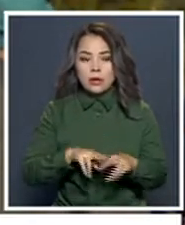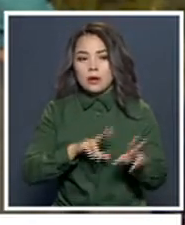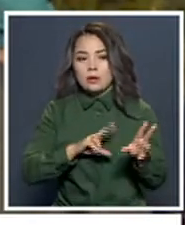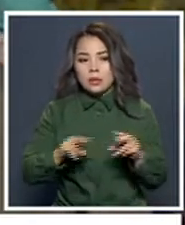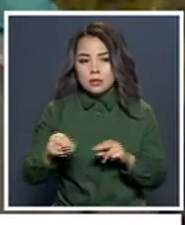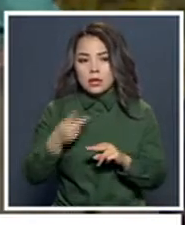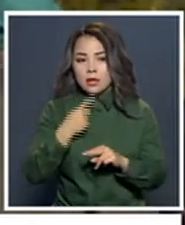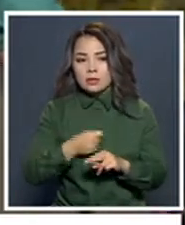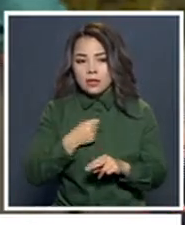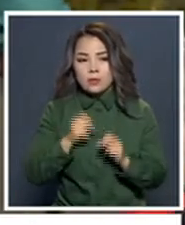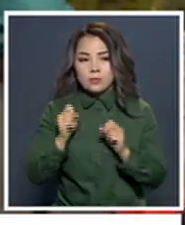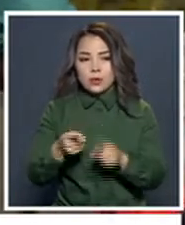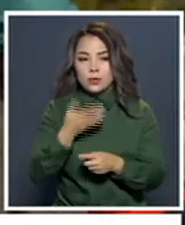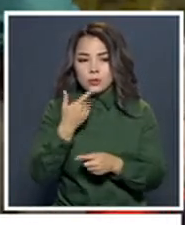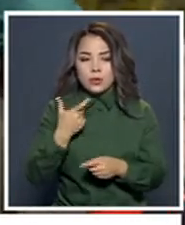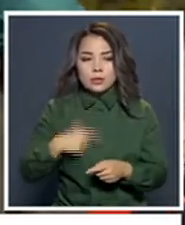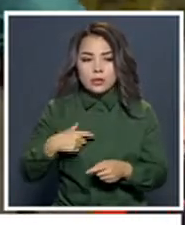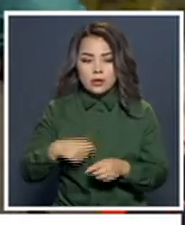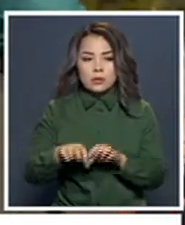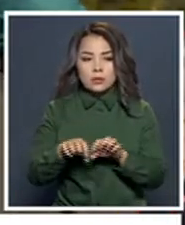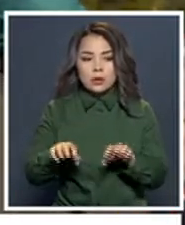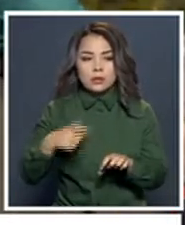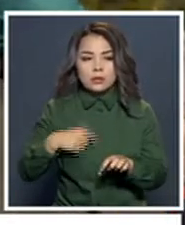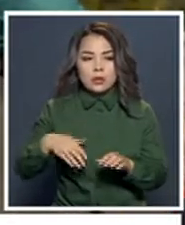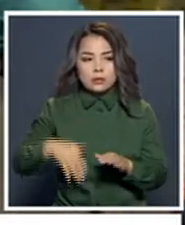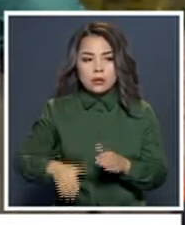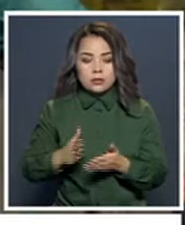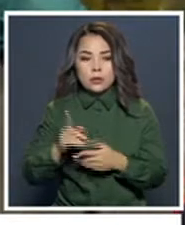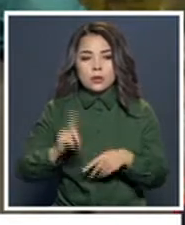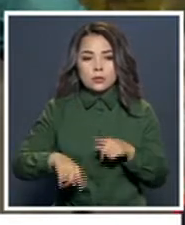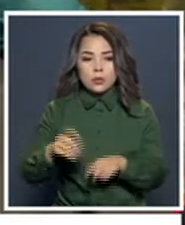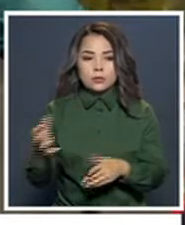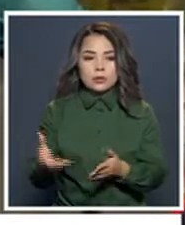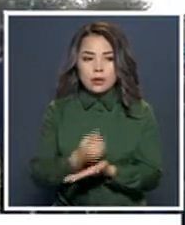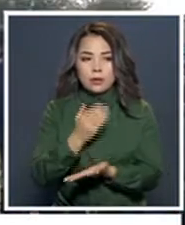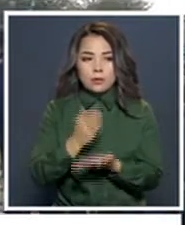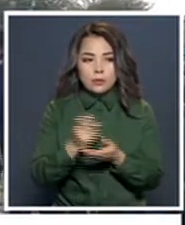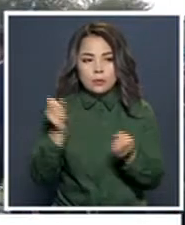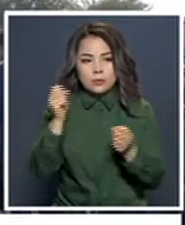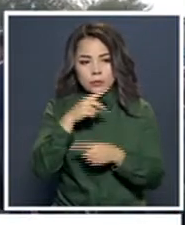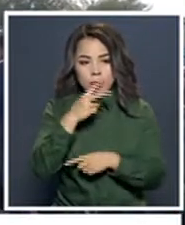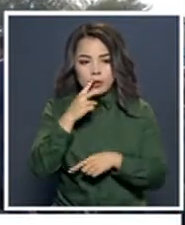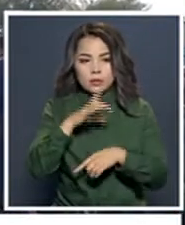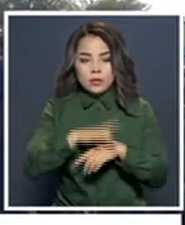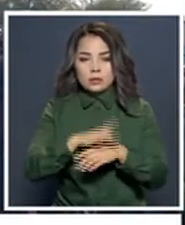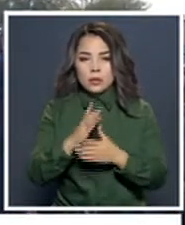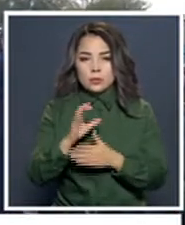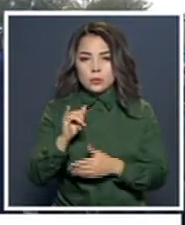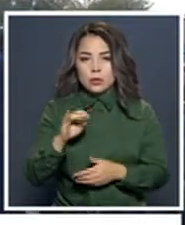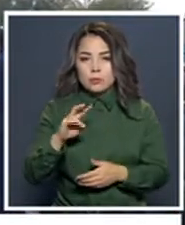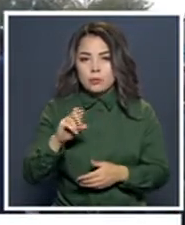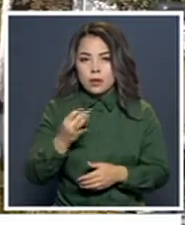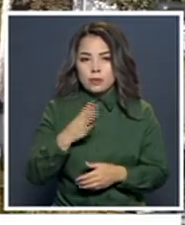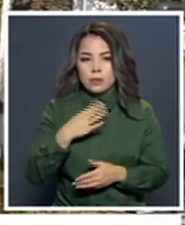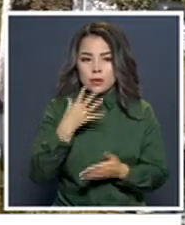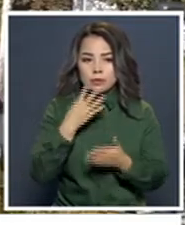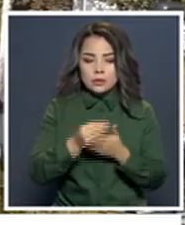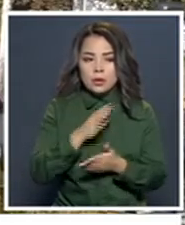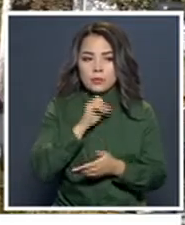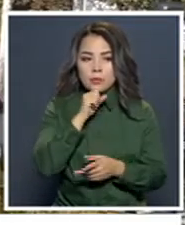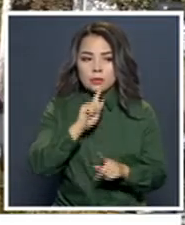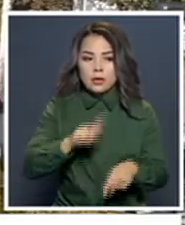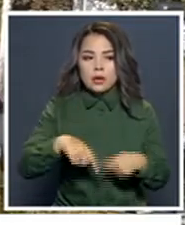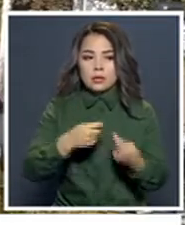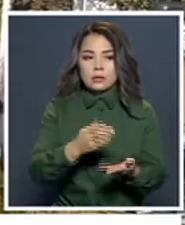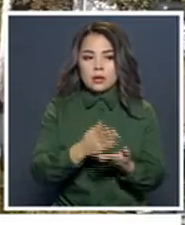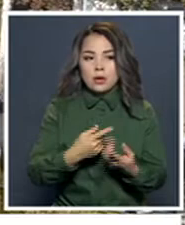бұл сарбаз олай жасамаған, сондықтан туыстарын да табу оңай болды. Сүйінбай Мазыбаевтың туыстарын Қазақстанда Атамның аманаты